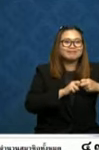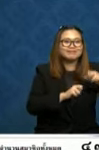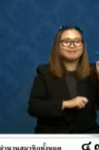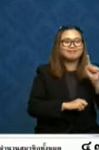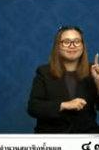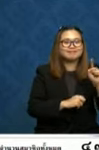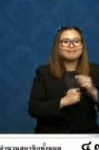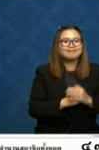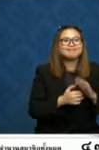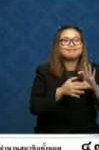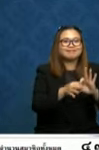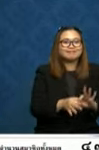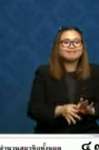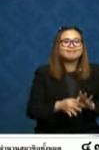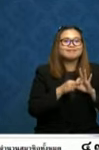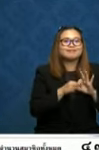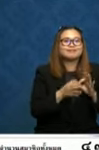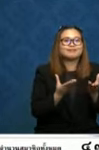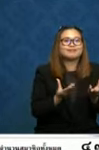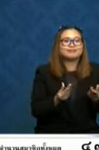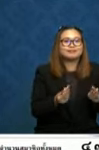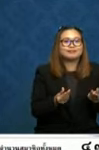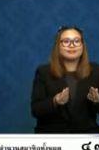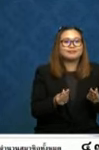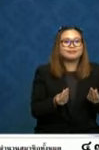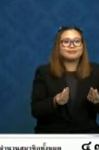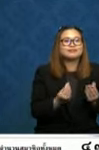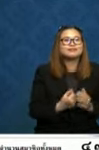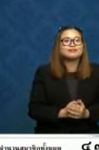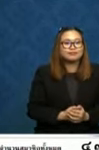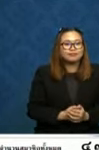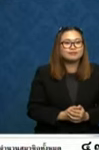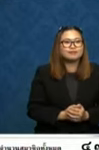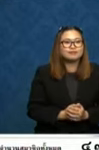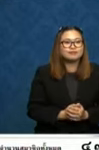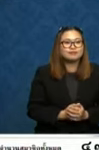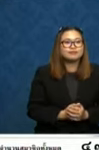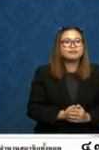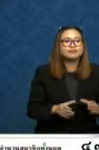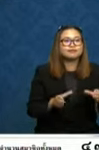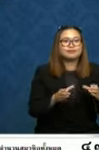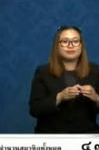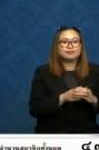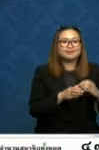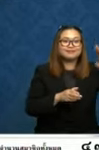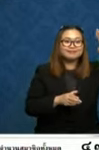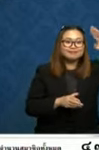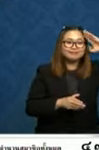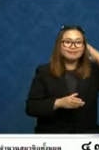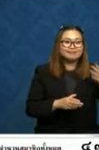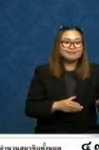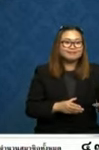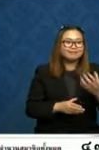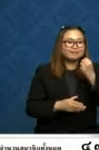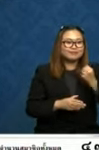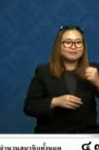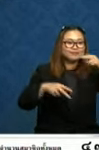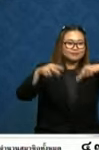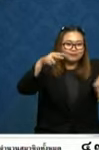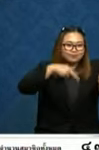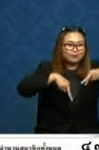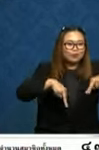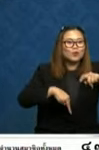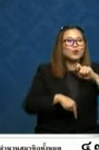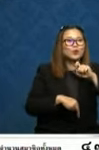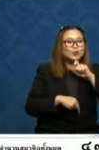ที่เกี่ยวข้องกับที่ดินที่ทางกองทัพเป็นคนครอบครองใช้ประโยชน์อยู่นะครับแล้วก็มีความขัด